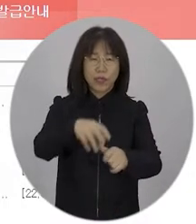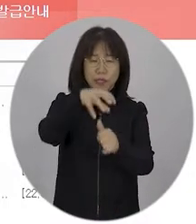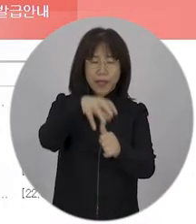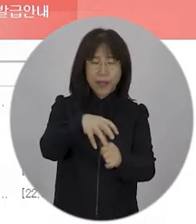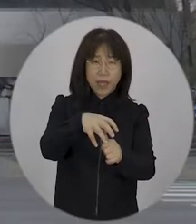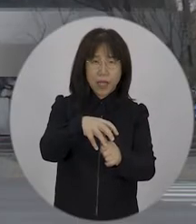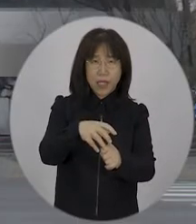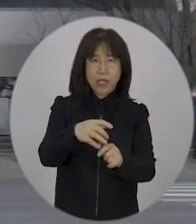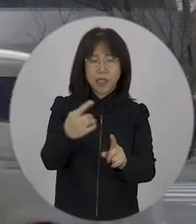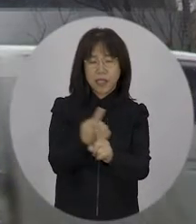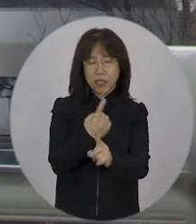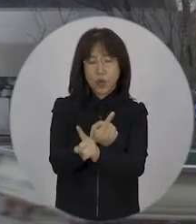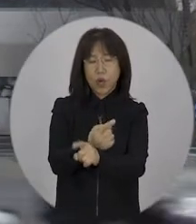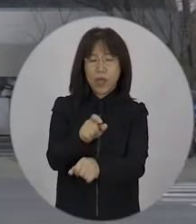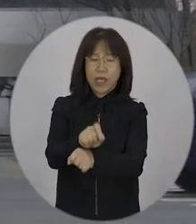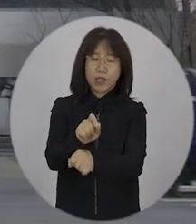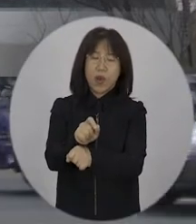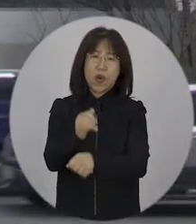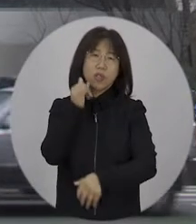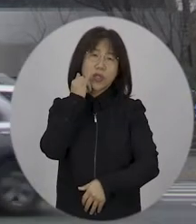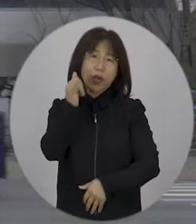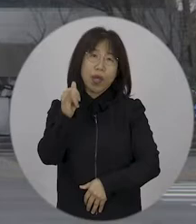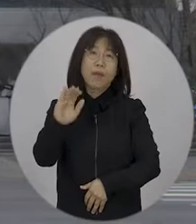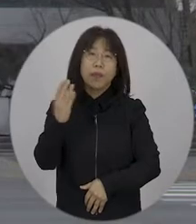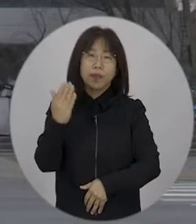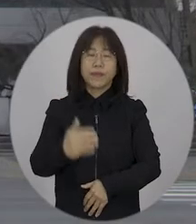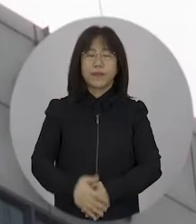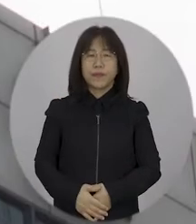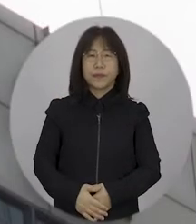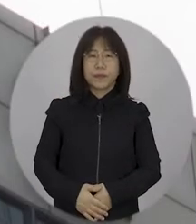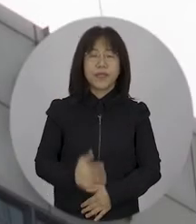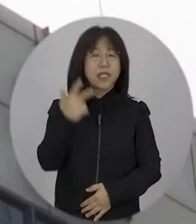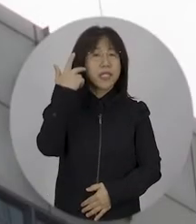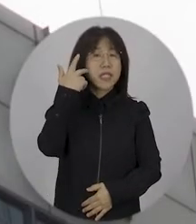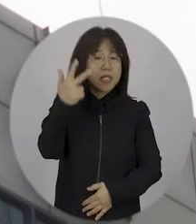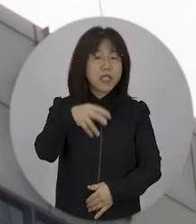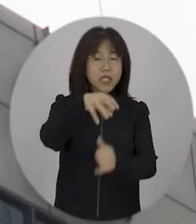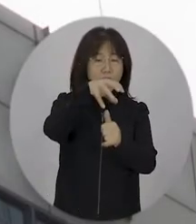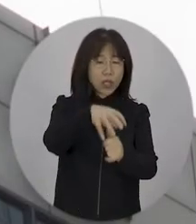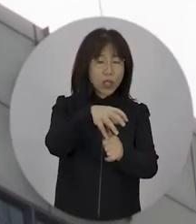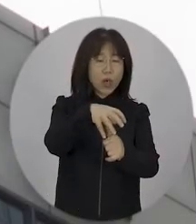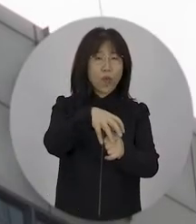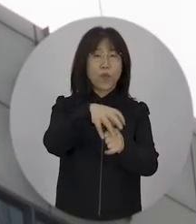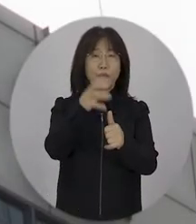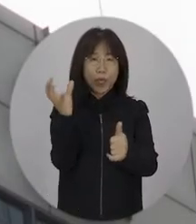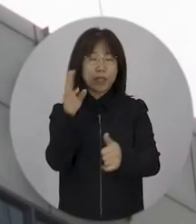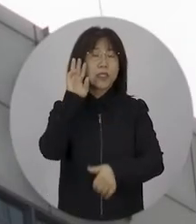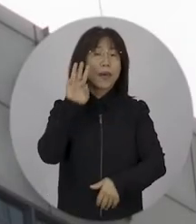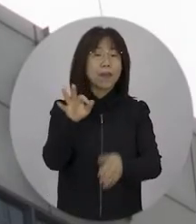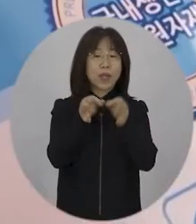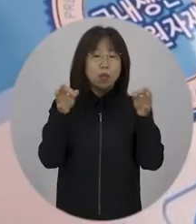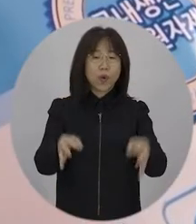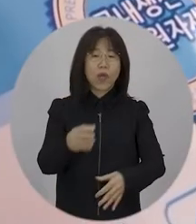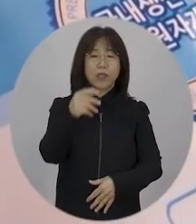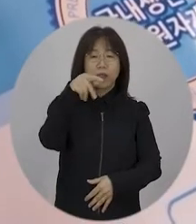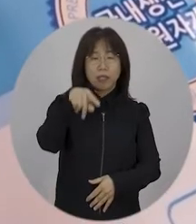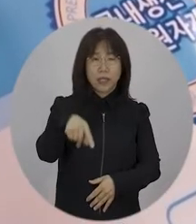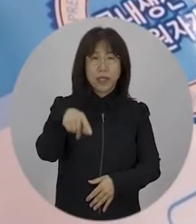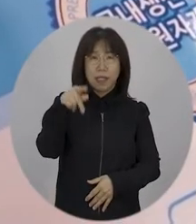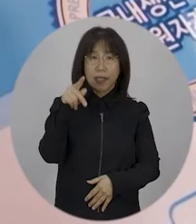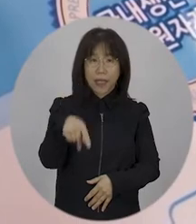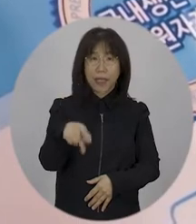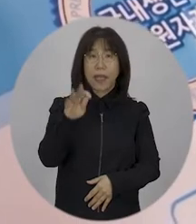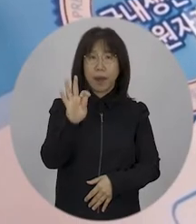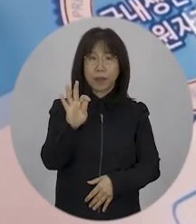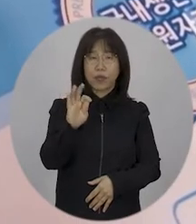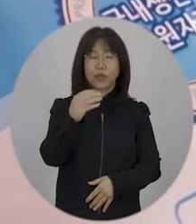재택치료 행정안내센터로 문의하면 됩니다. 한편 7일의 격리기간 해제 후 3일간은 KF94 마스크를 상시